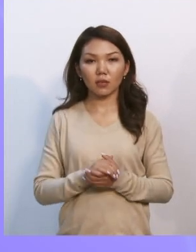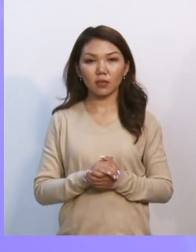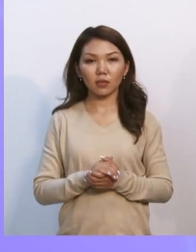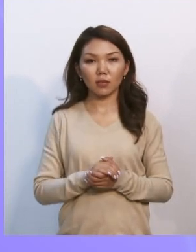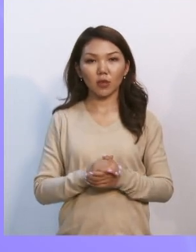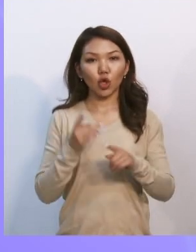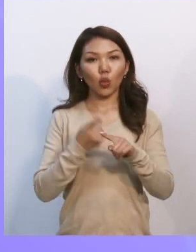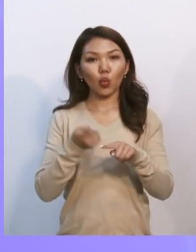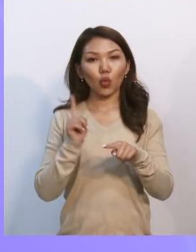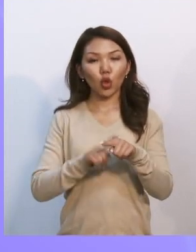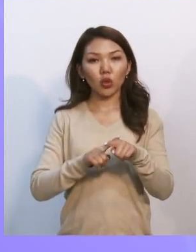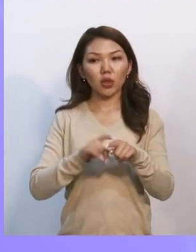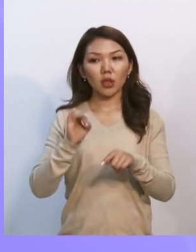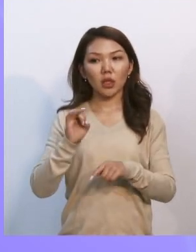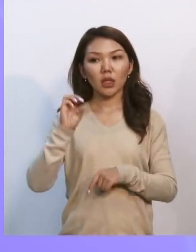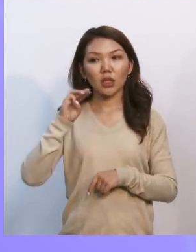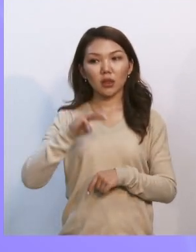Бул ит.